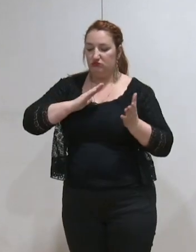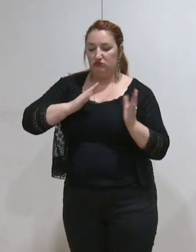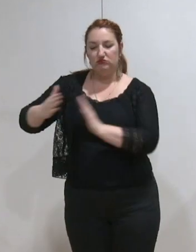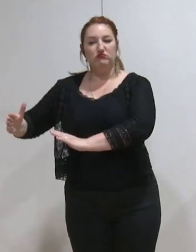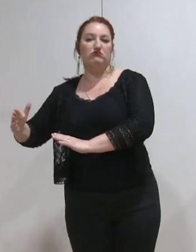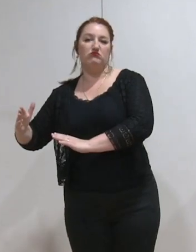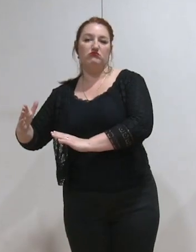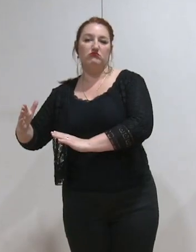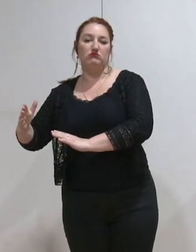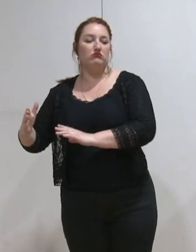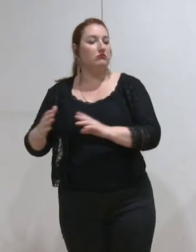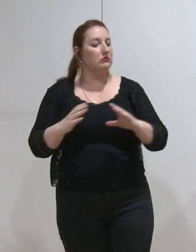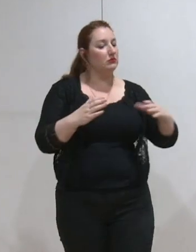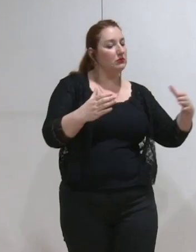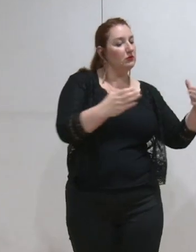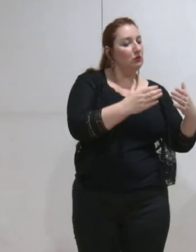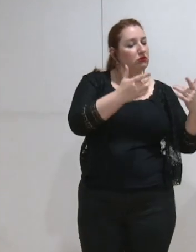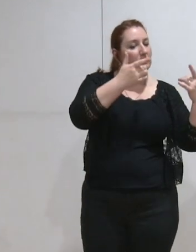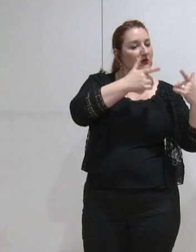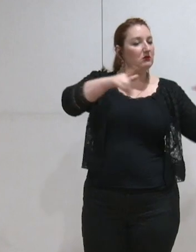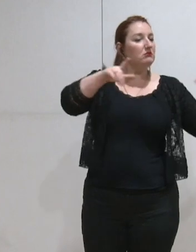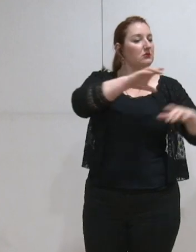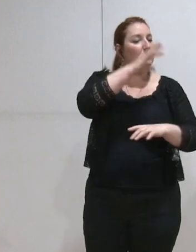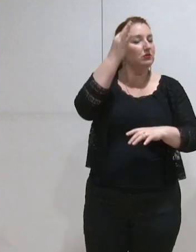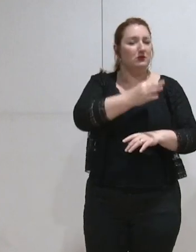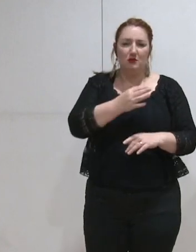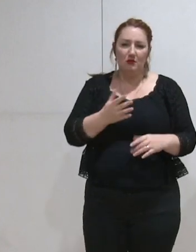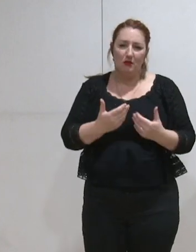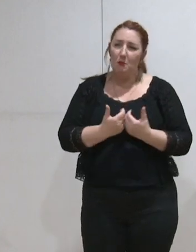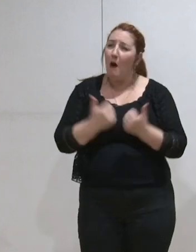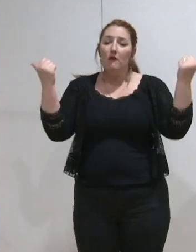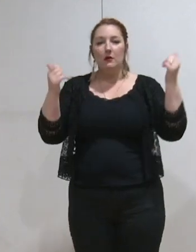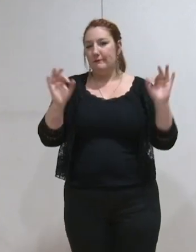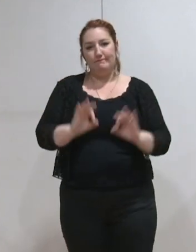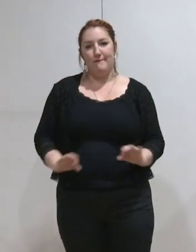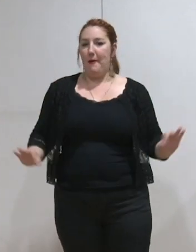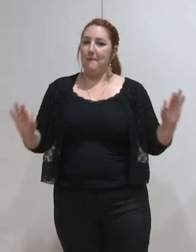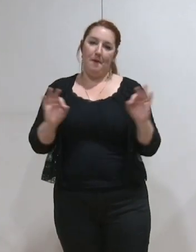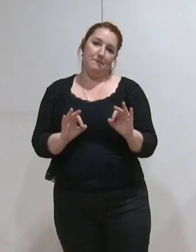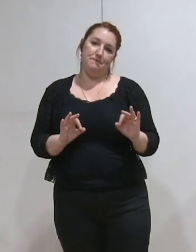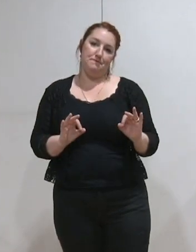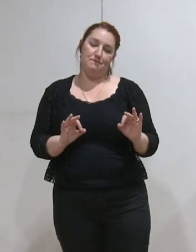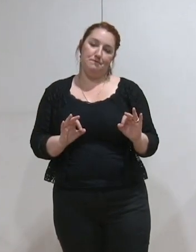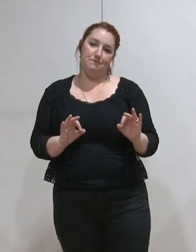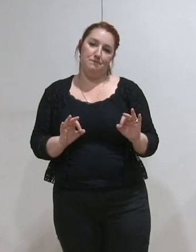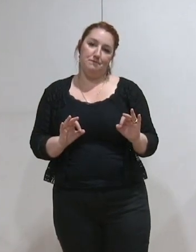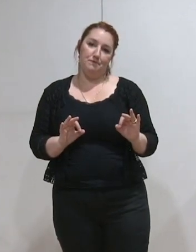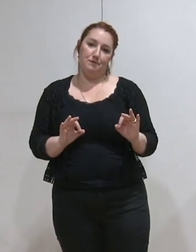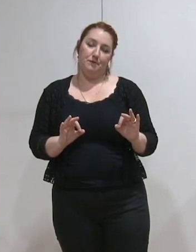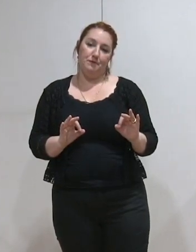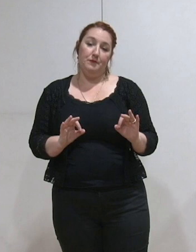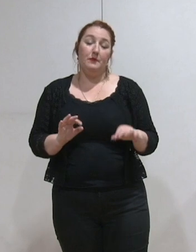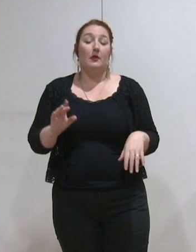parti des libertés et ceci pour une raison simple lorsque le désordre